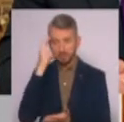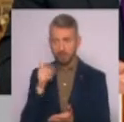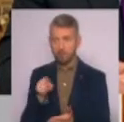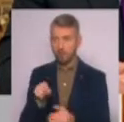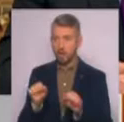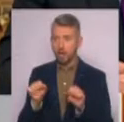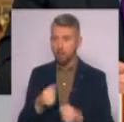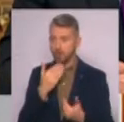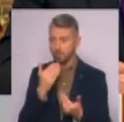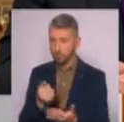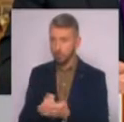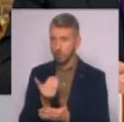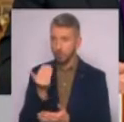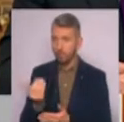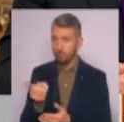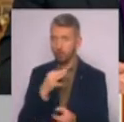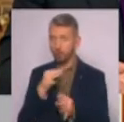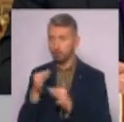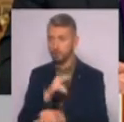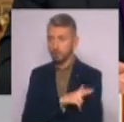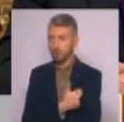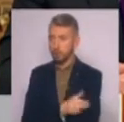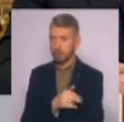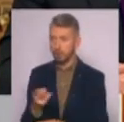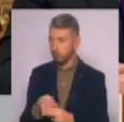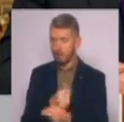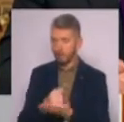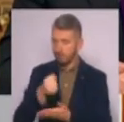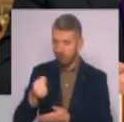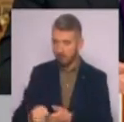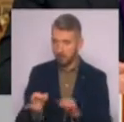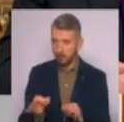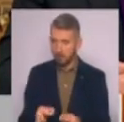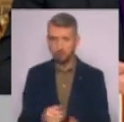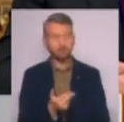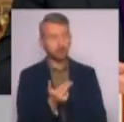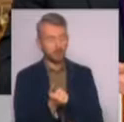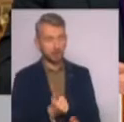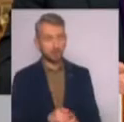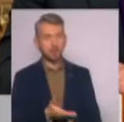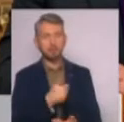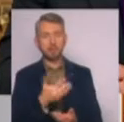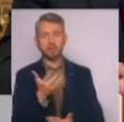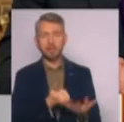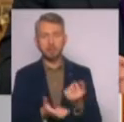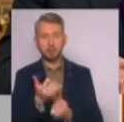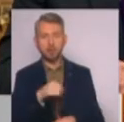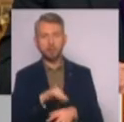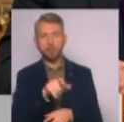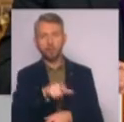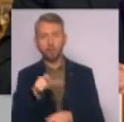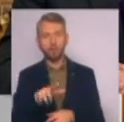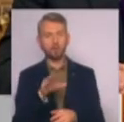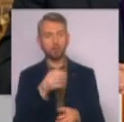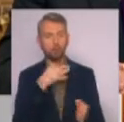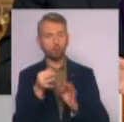може звернутися до вашої консультативної поліклініки без направлення? Так. Ми приймаємо хворих в